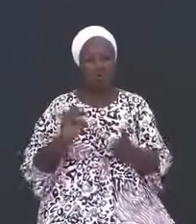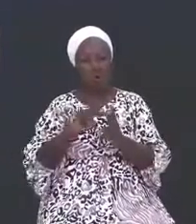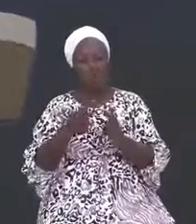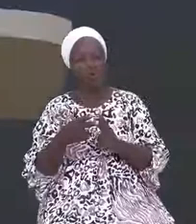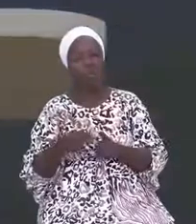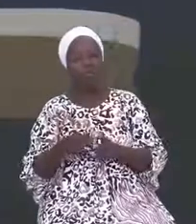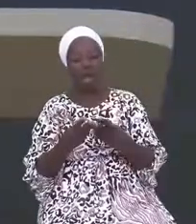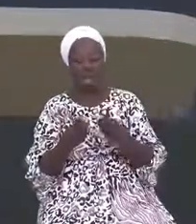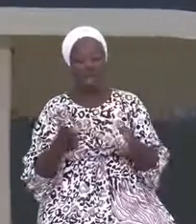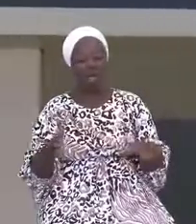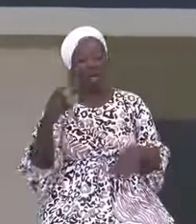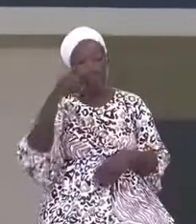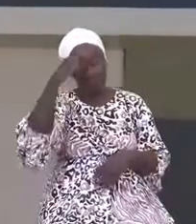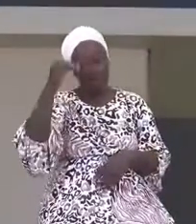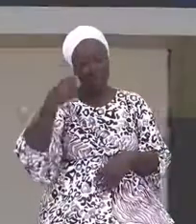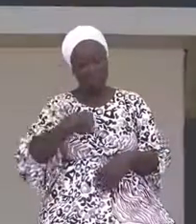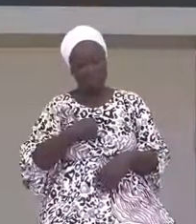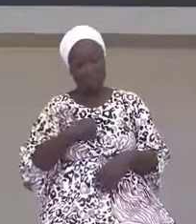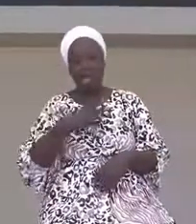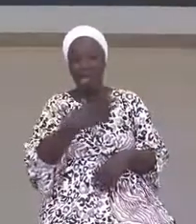ses terres. Verset